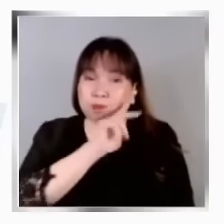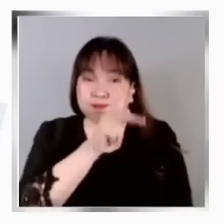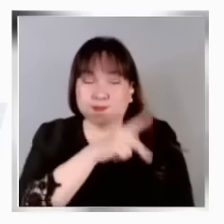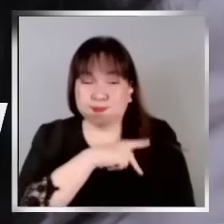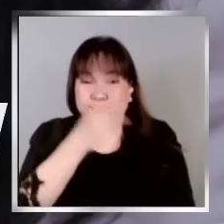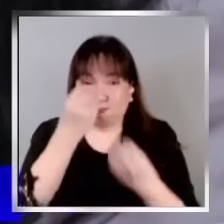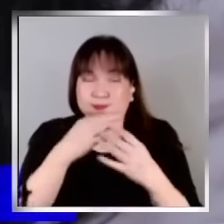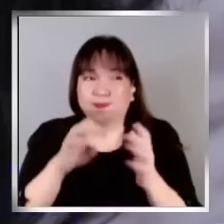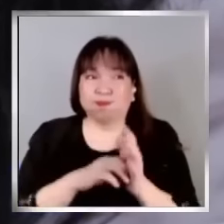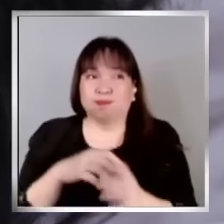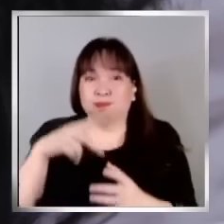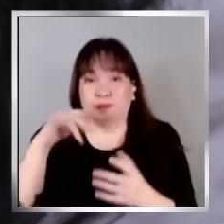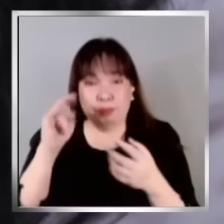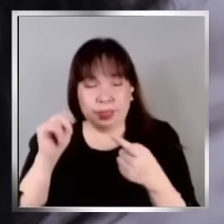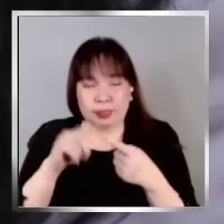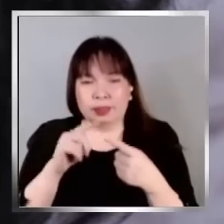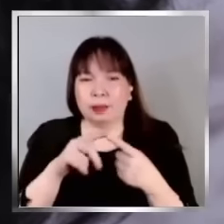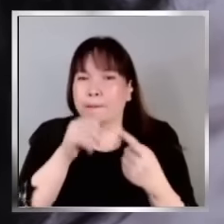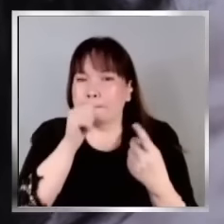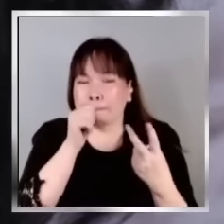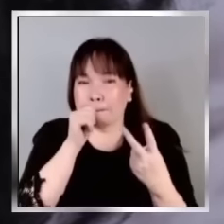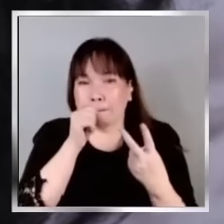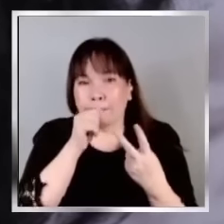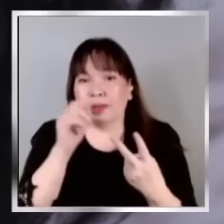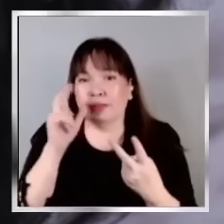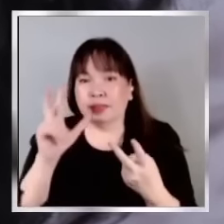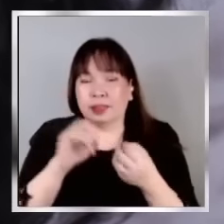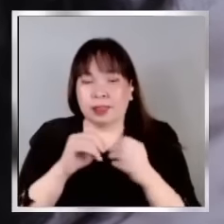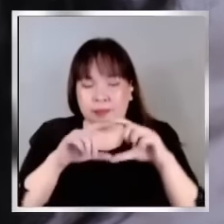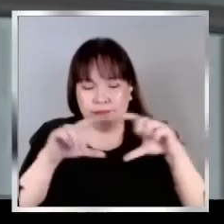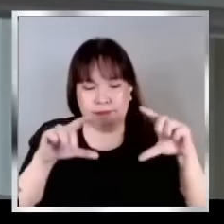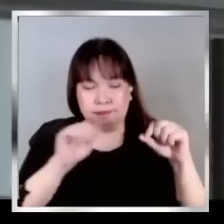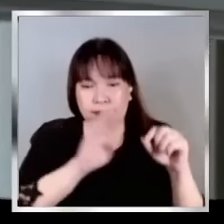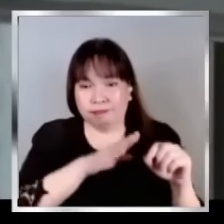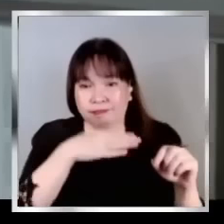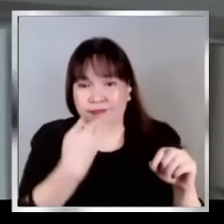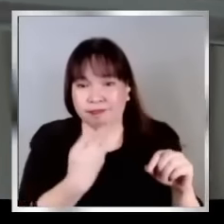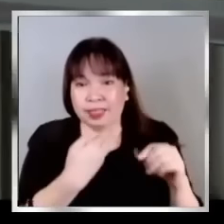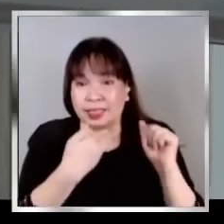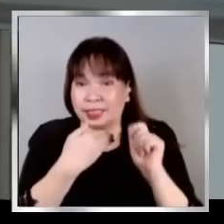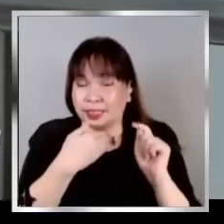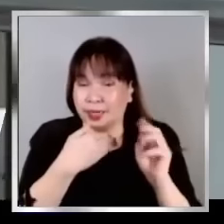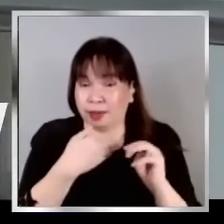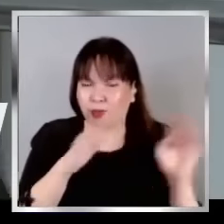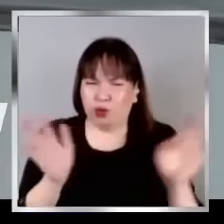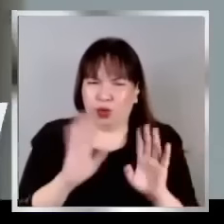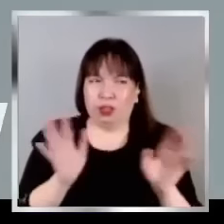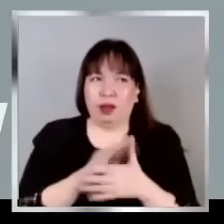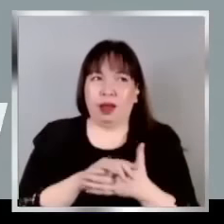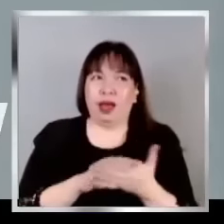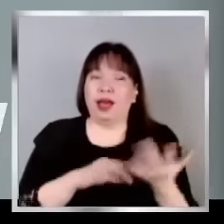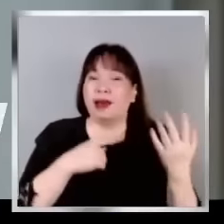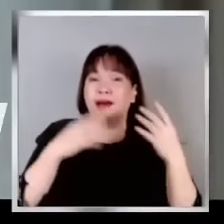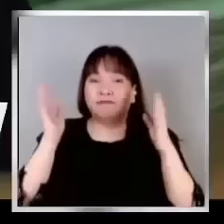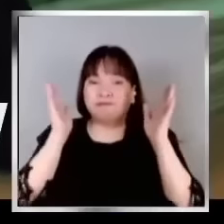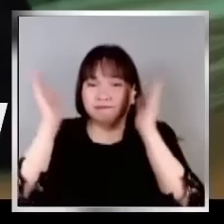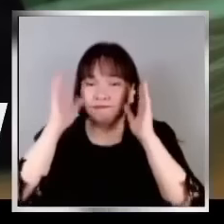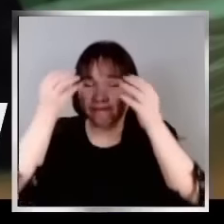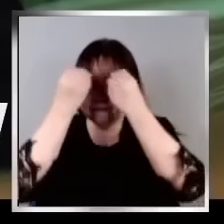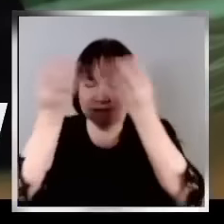PIN, password at ang tatlong numero sa likod ng ATM o credit card. Mapapanood ang public service announcement videos sa